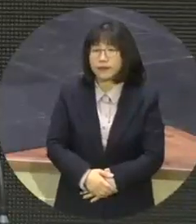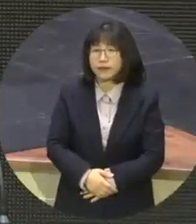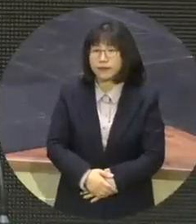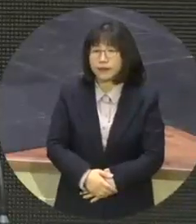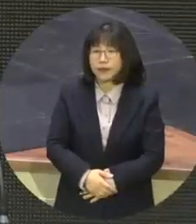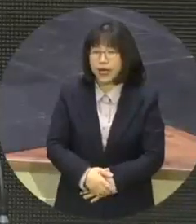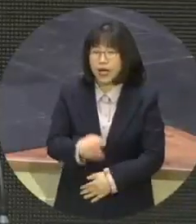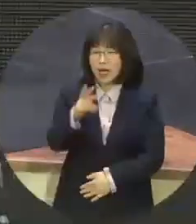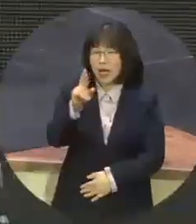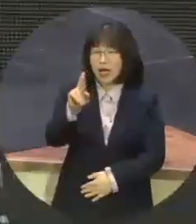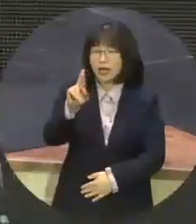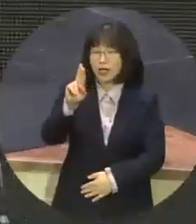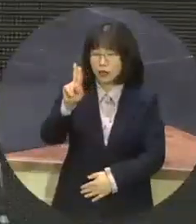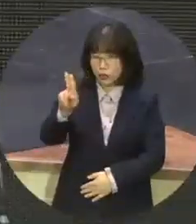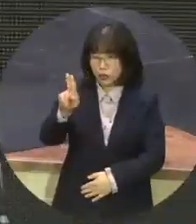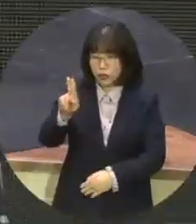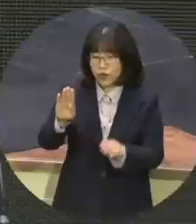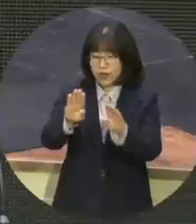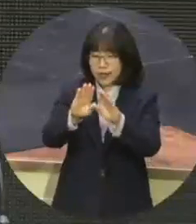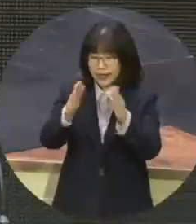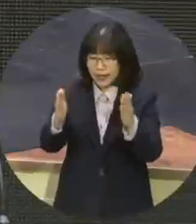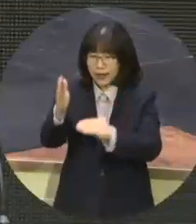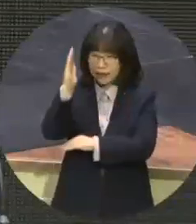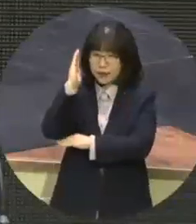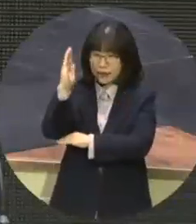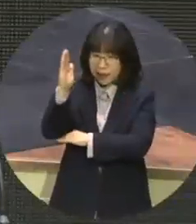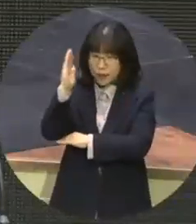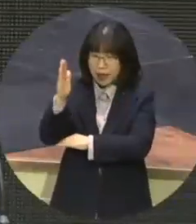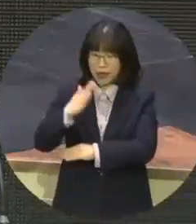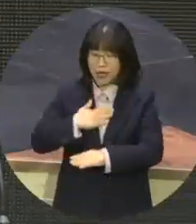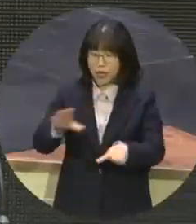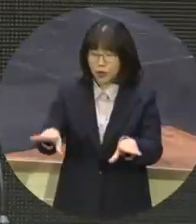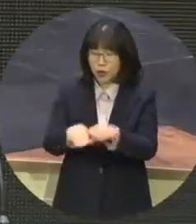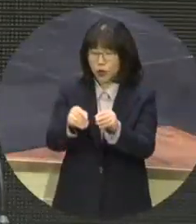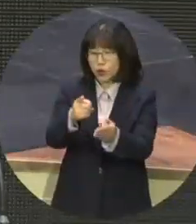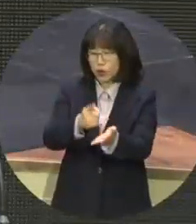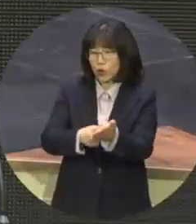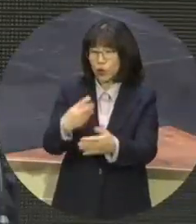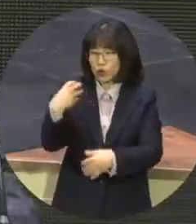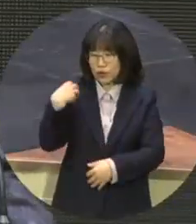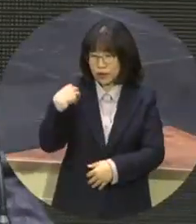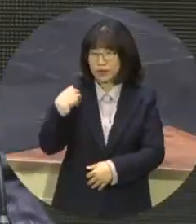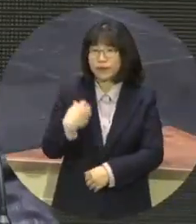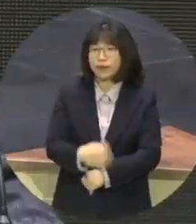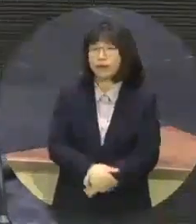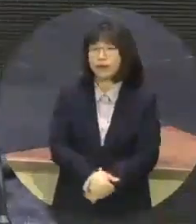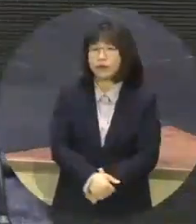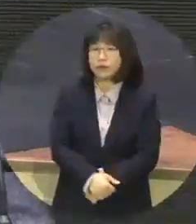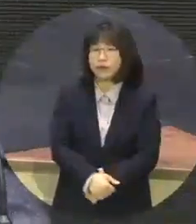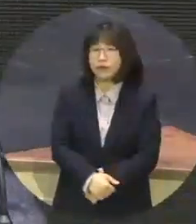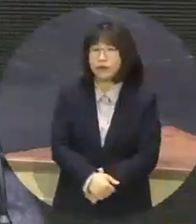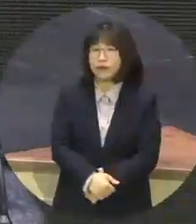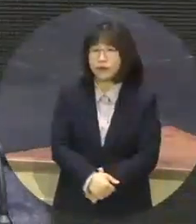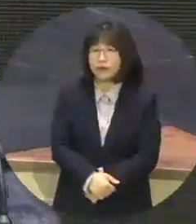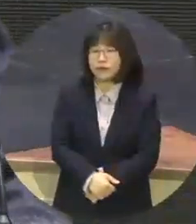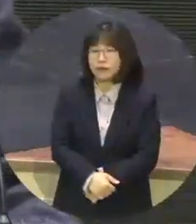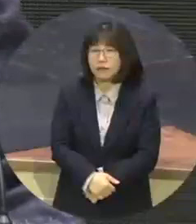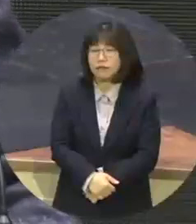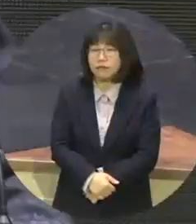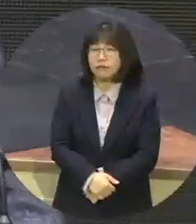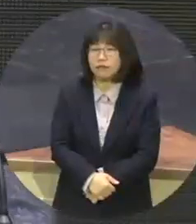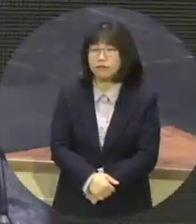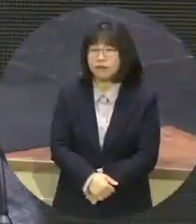이게 총장으로서 개강 세미나를 사실상 제가 그렇게 하지를 못하고 이번에